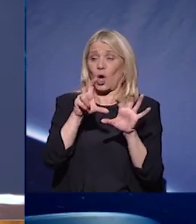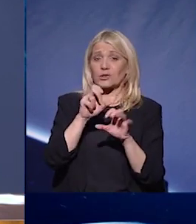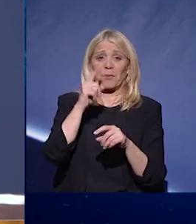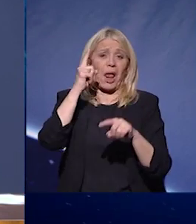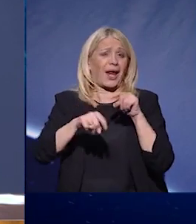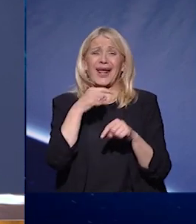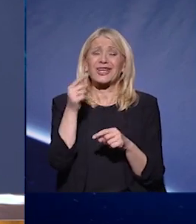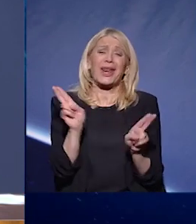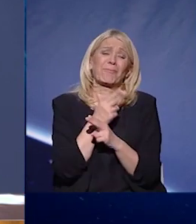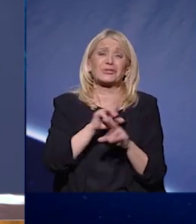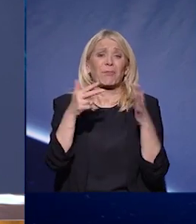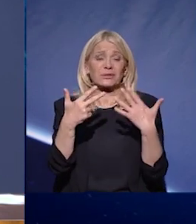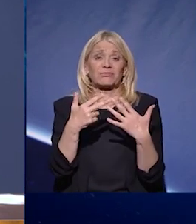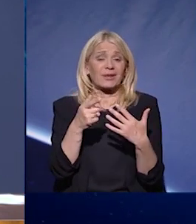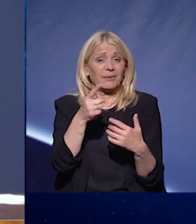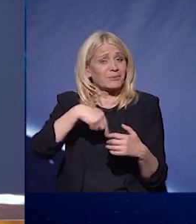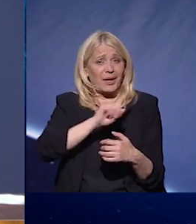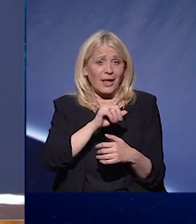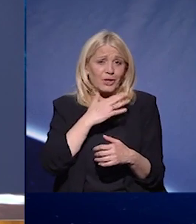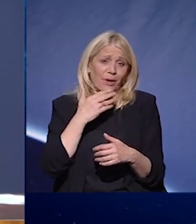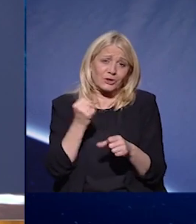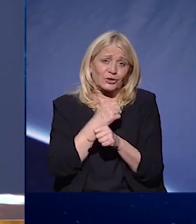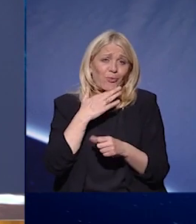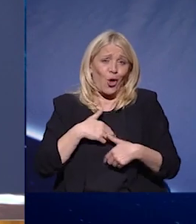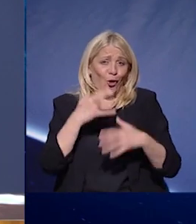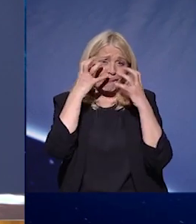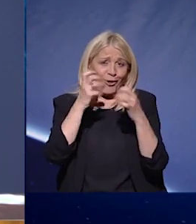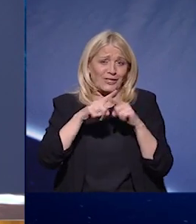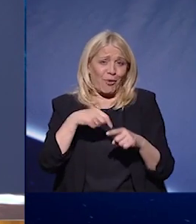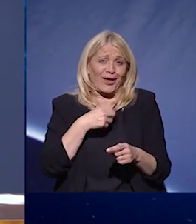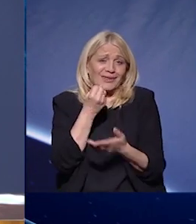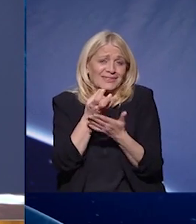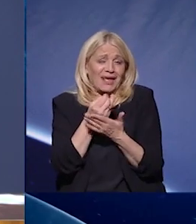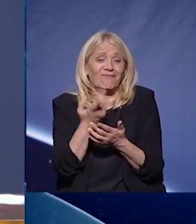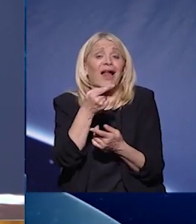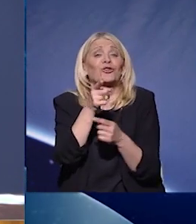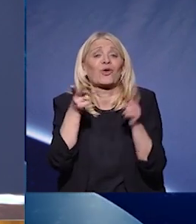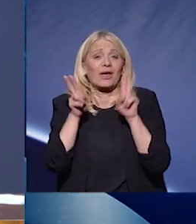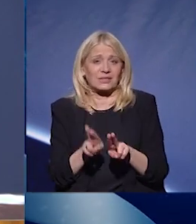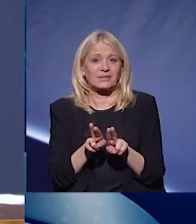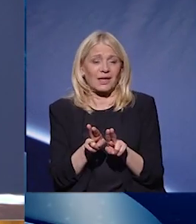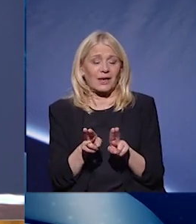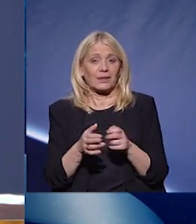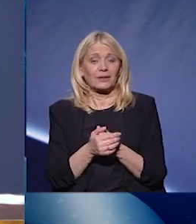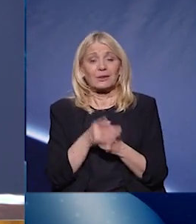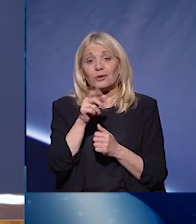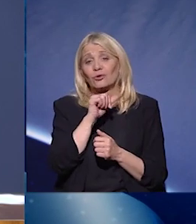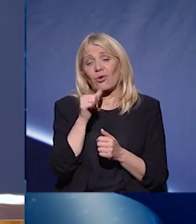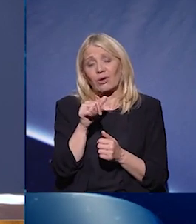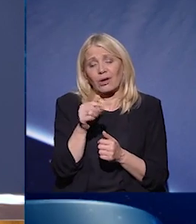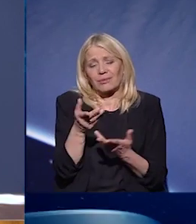kažem. Sigurno da me neće baš mnogo voleti zbog ove izjave, ali ona je istina. I to je